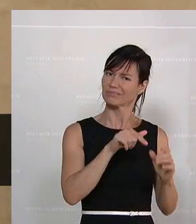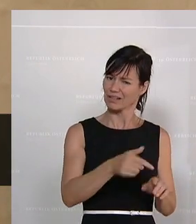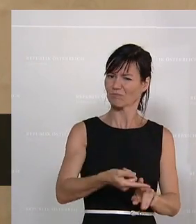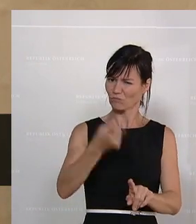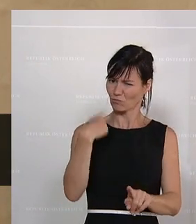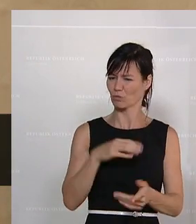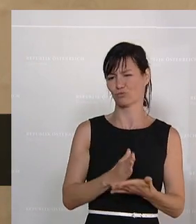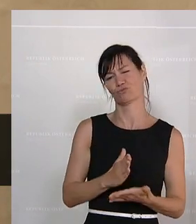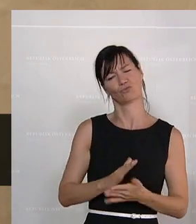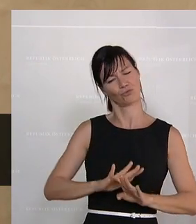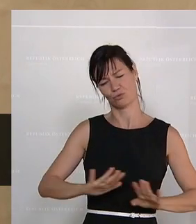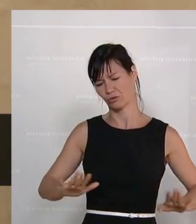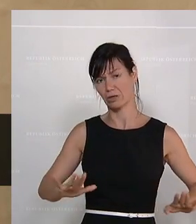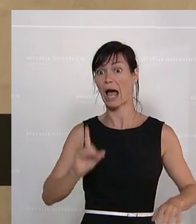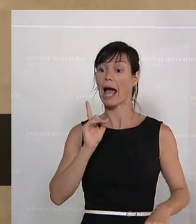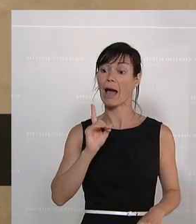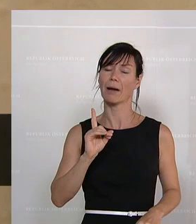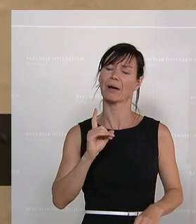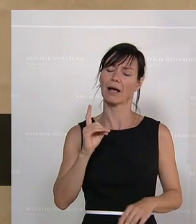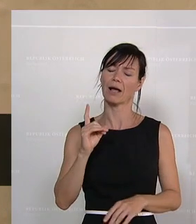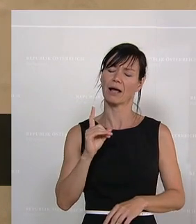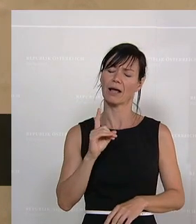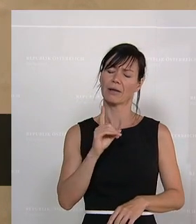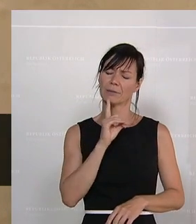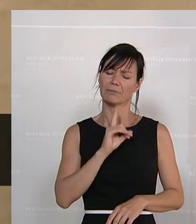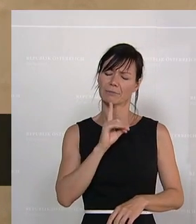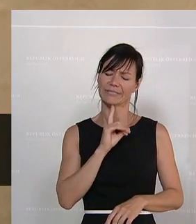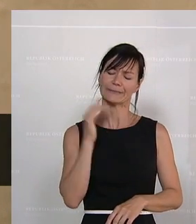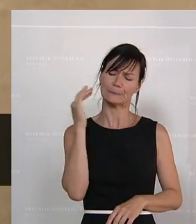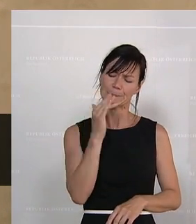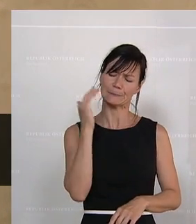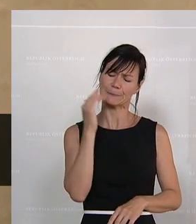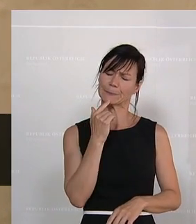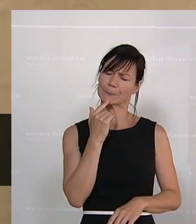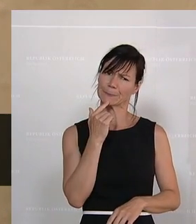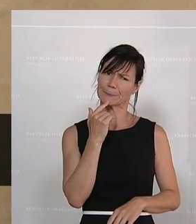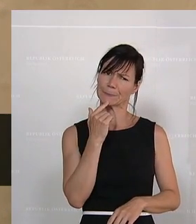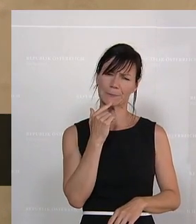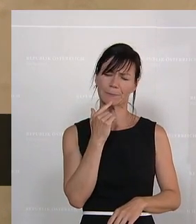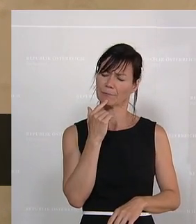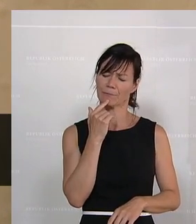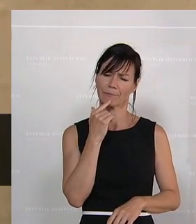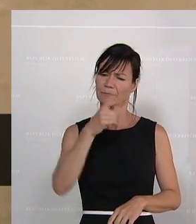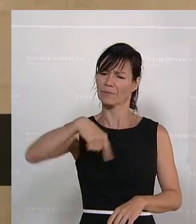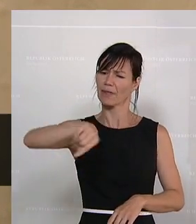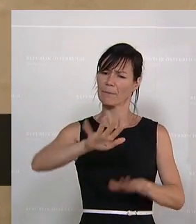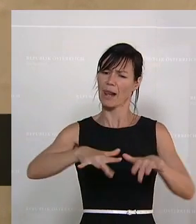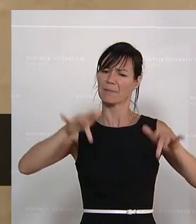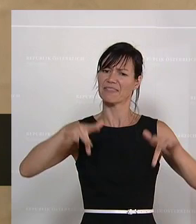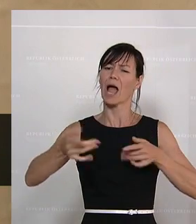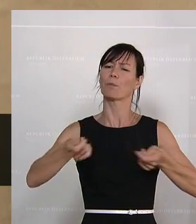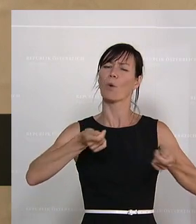ein bisschen wirklich zum nachdenken bringt das ist die politische kultur die momentan läuft